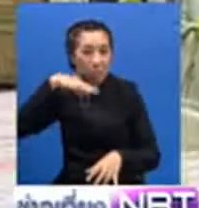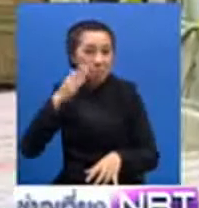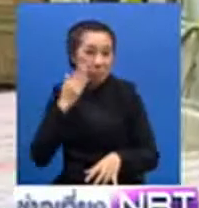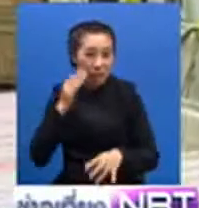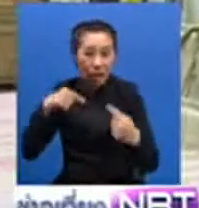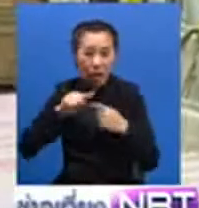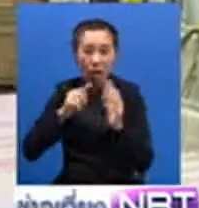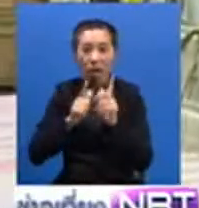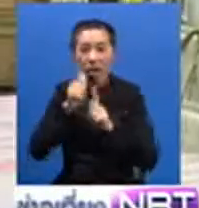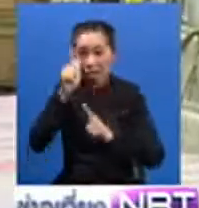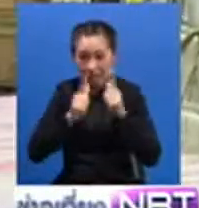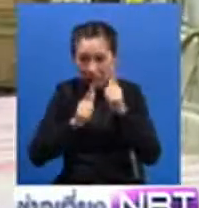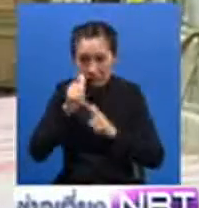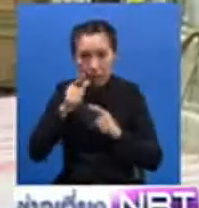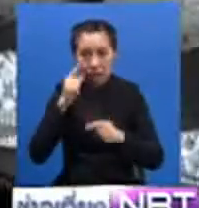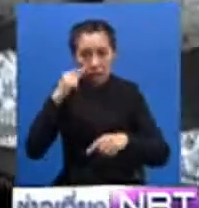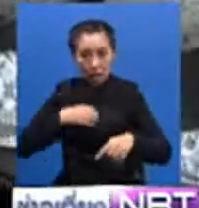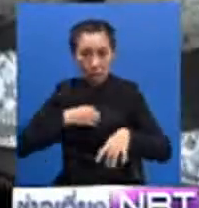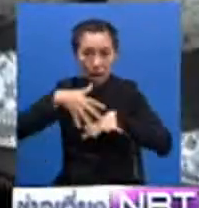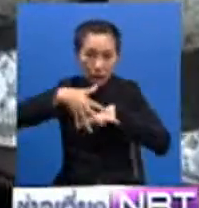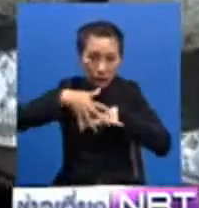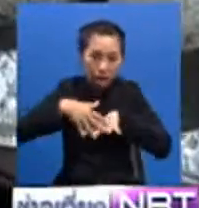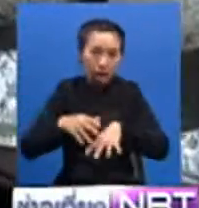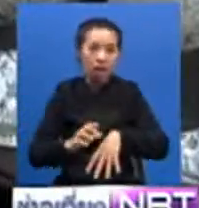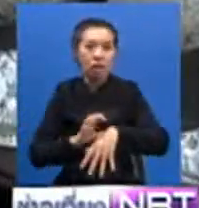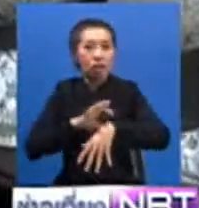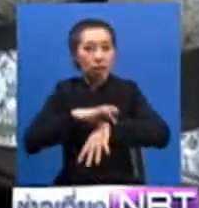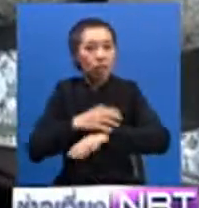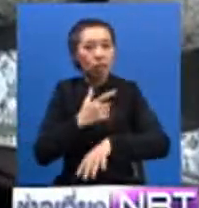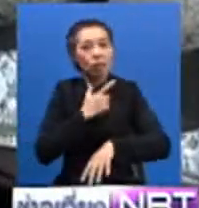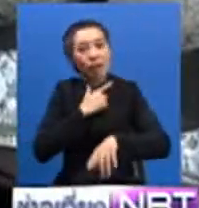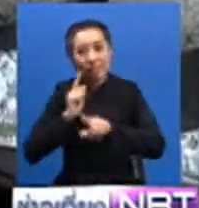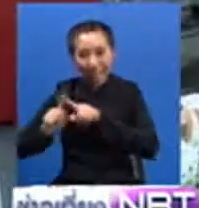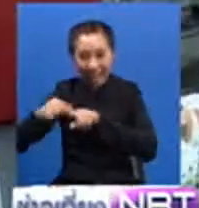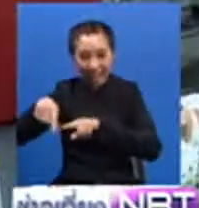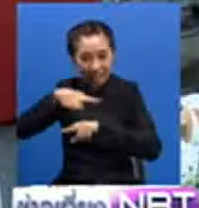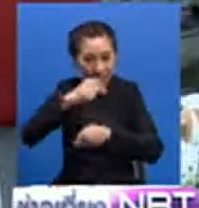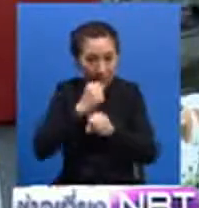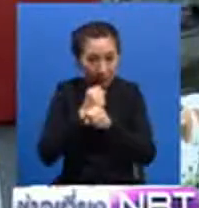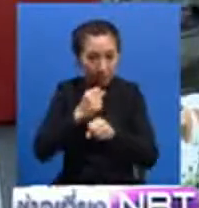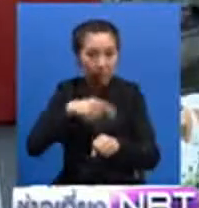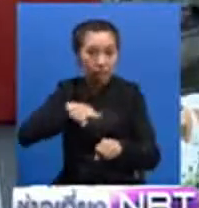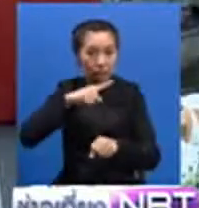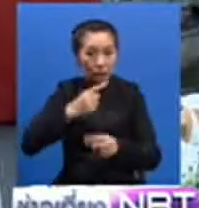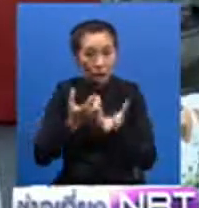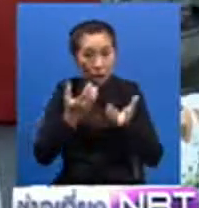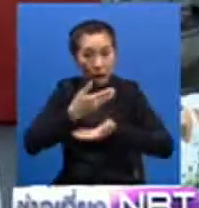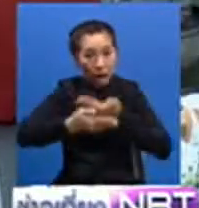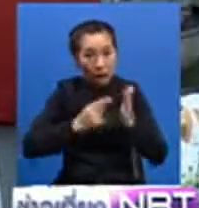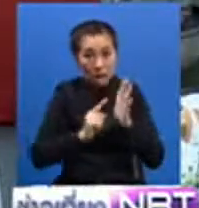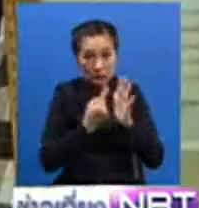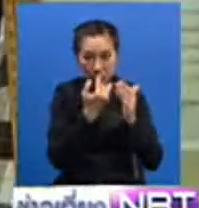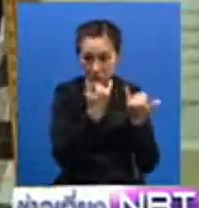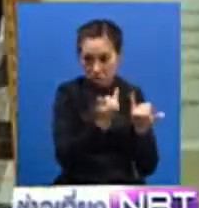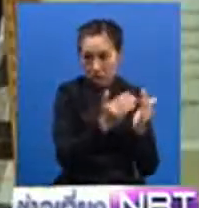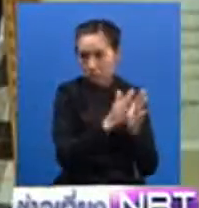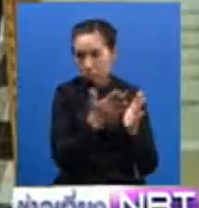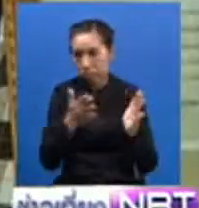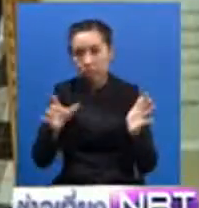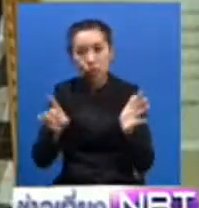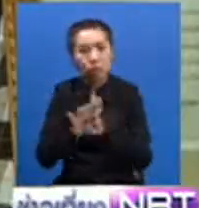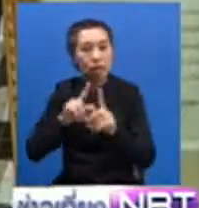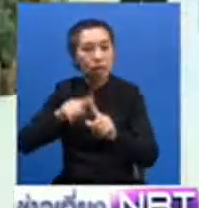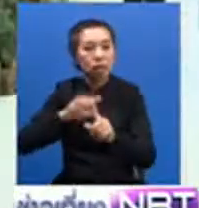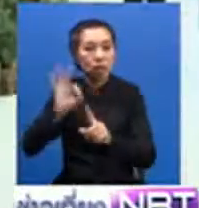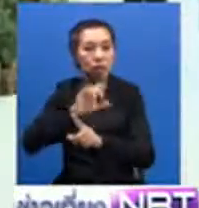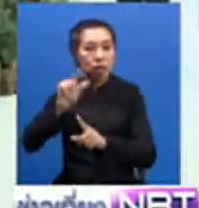ยรวมไปถึงผ้าทอมือและเครื่องประดับต่างๆโดยสินค้าและนิทรรศการทั้งหมดเริ่มจัดแสดงตั้งแต่วันนี้ถึงวันที่26